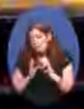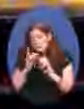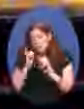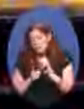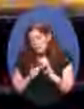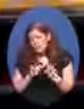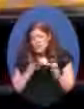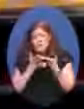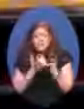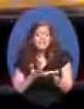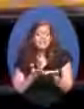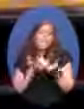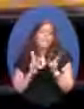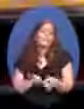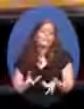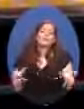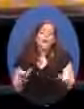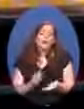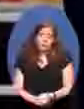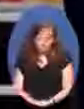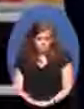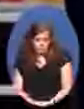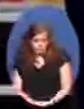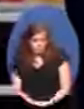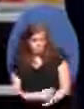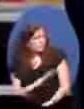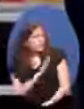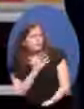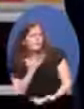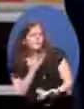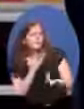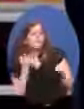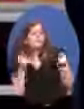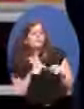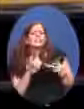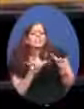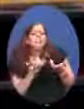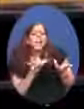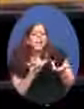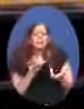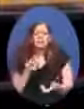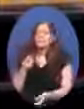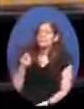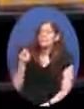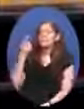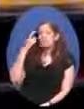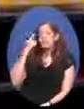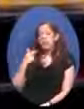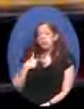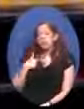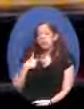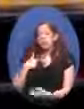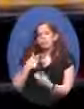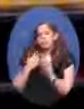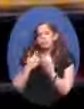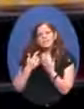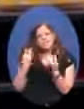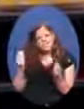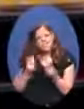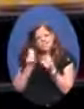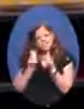שצריך לתת סיוע איפה שאפשר. אבל איך זה בא לך? איפה נדלק ה... אני חושבת ששילוב של כמה דברים,